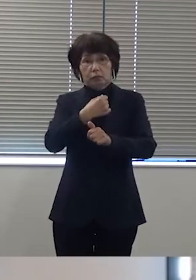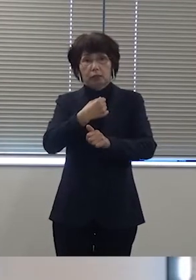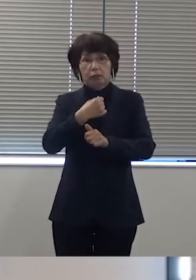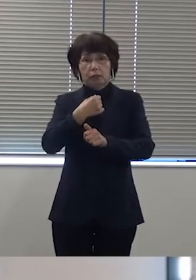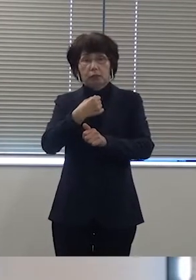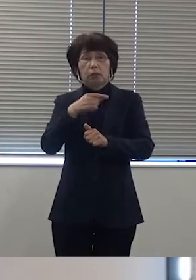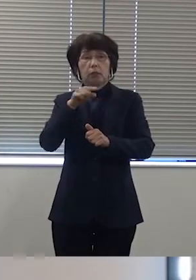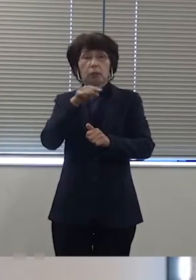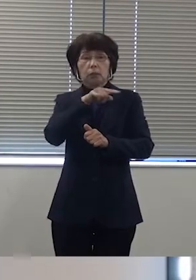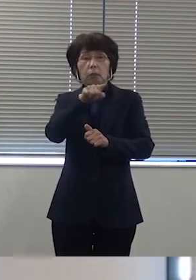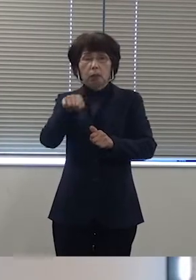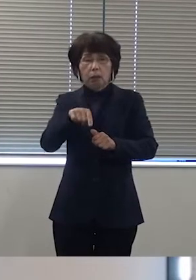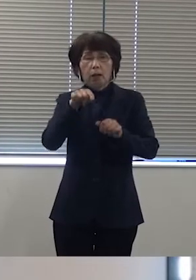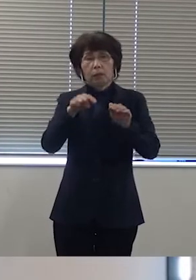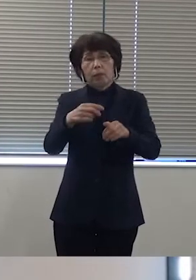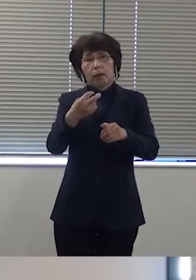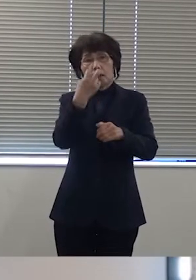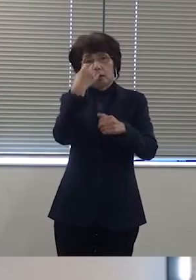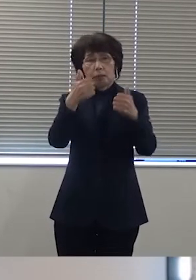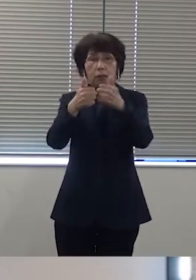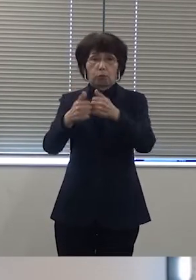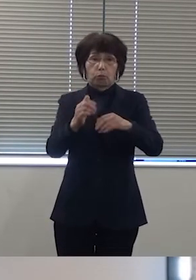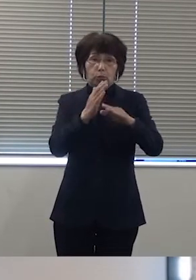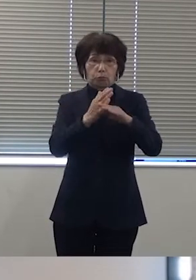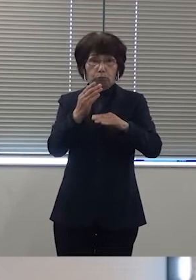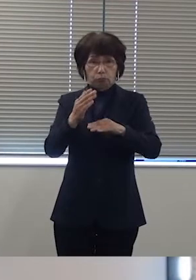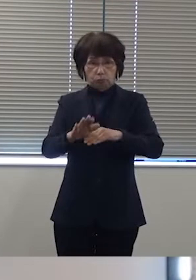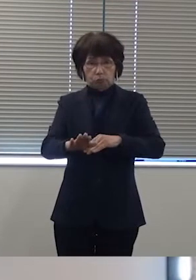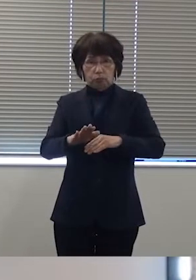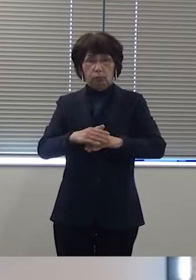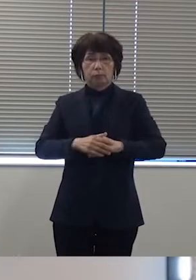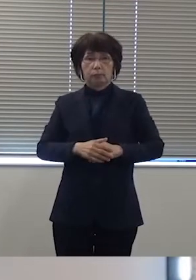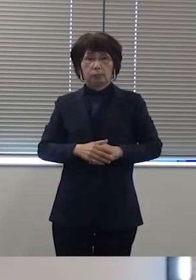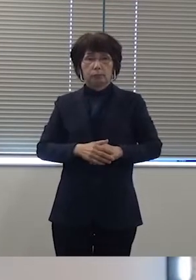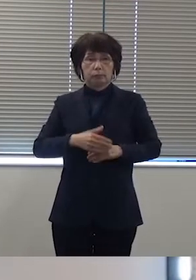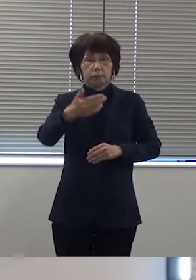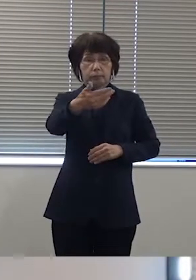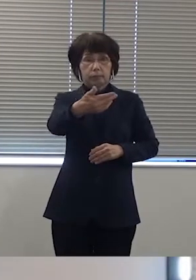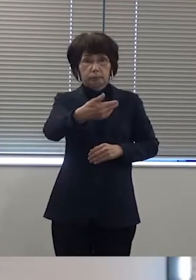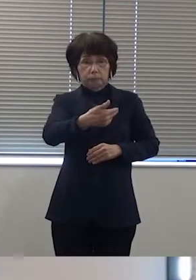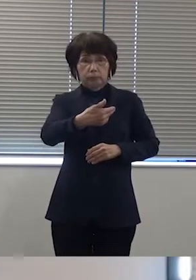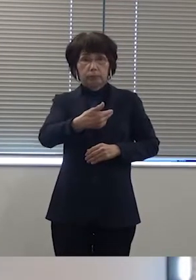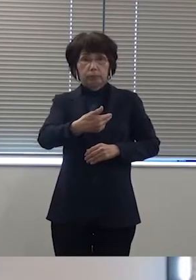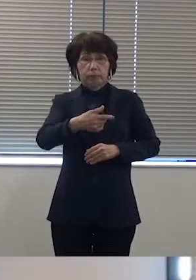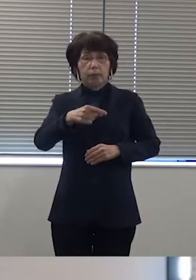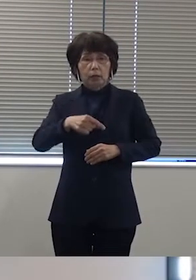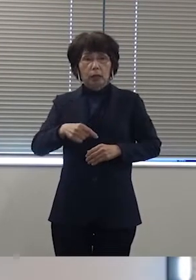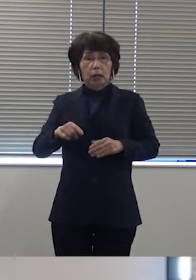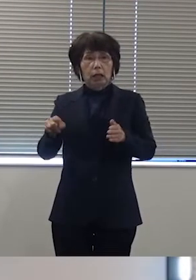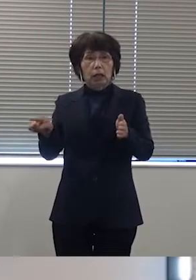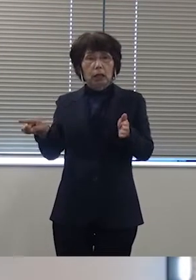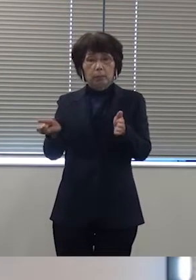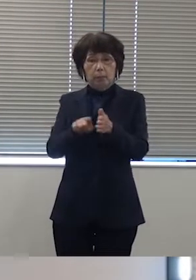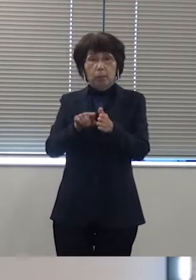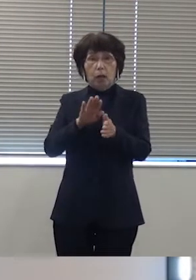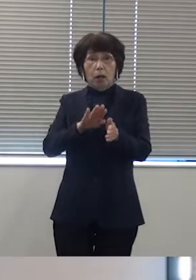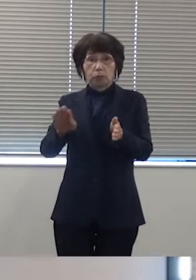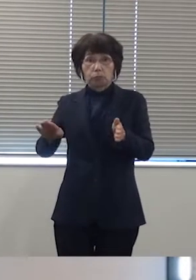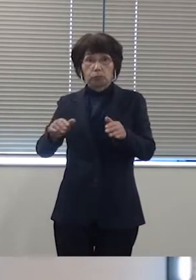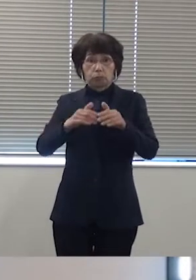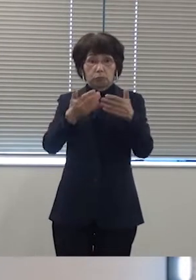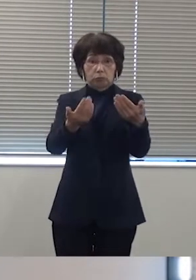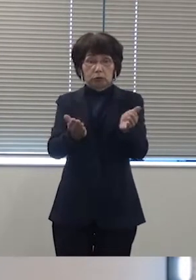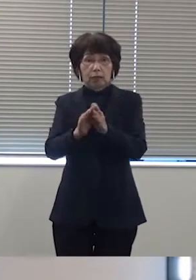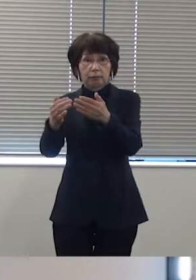は、つまり既存のいわゆるその、まあ、団体とその補助事業の強化